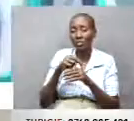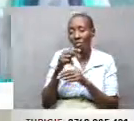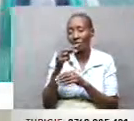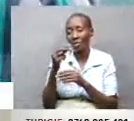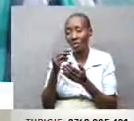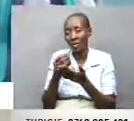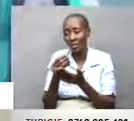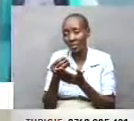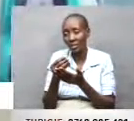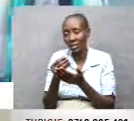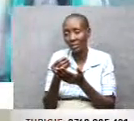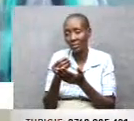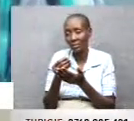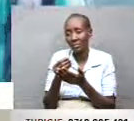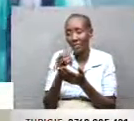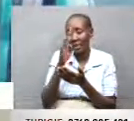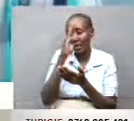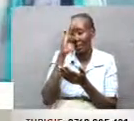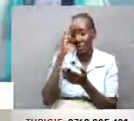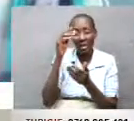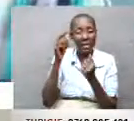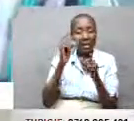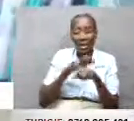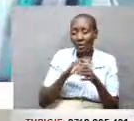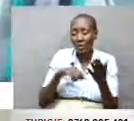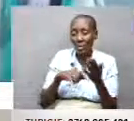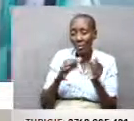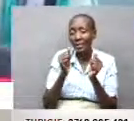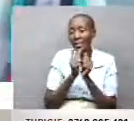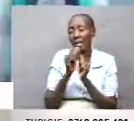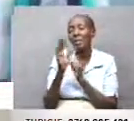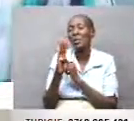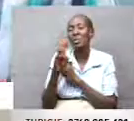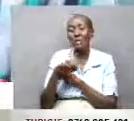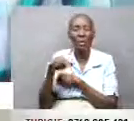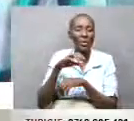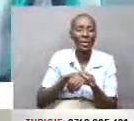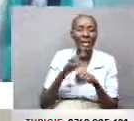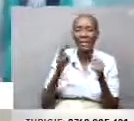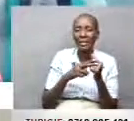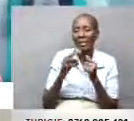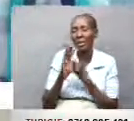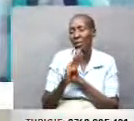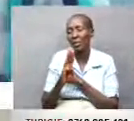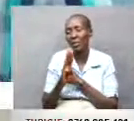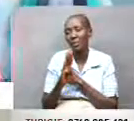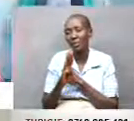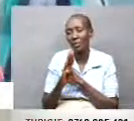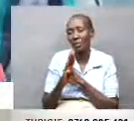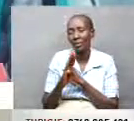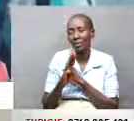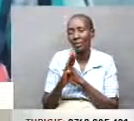pokoto napata 10 billion na sisi napata 7 billion. Pungwama napata 11 billion na sisi napata 7 billion.